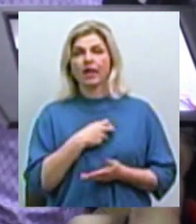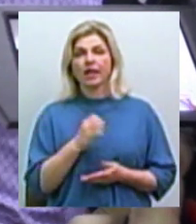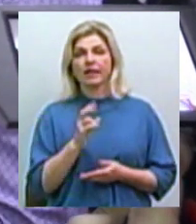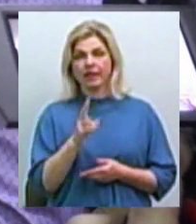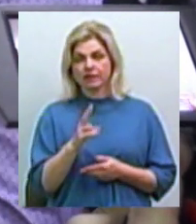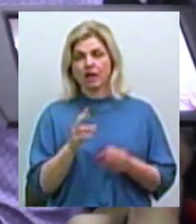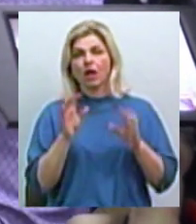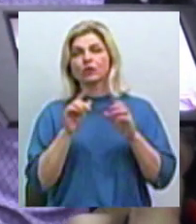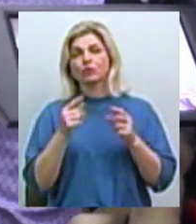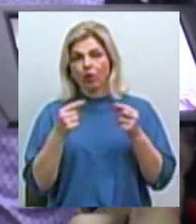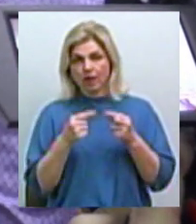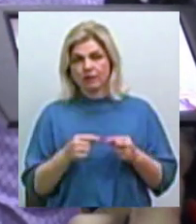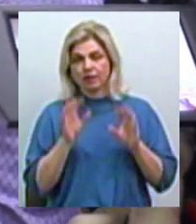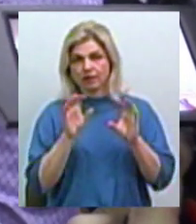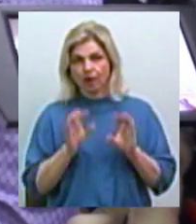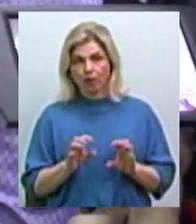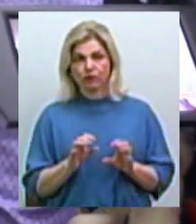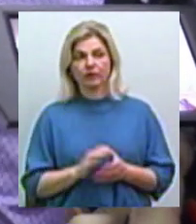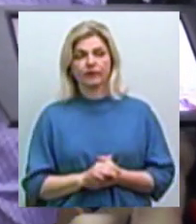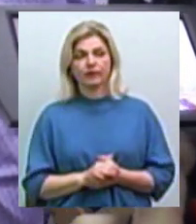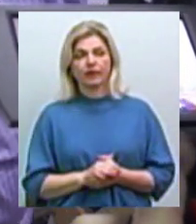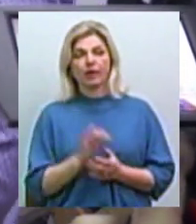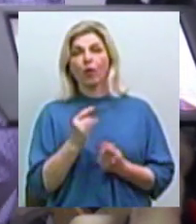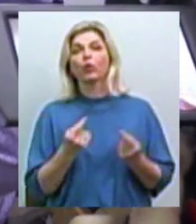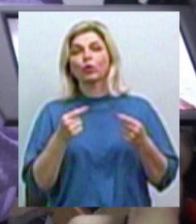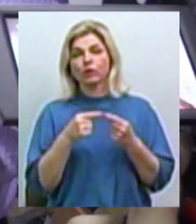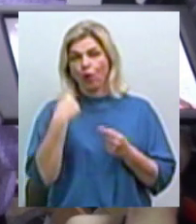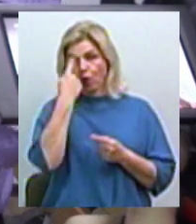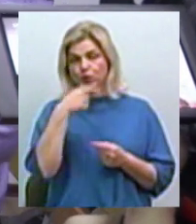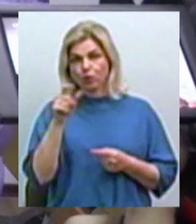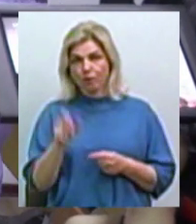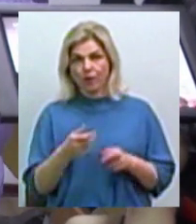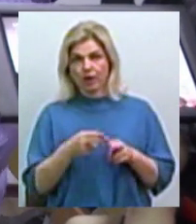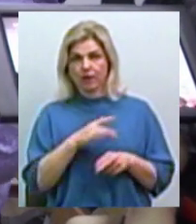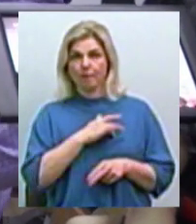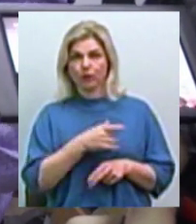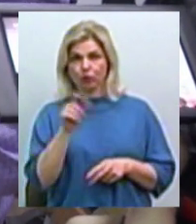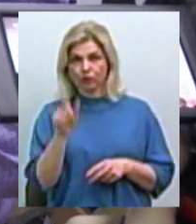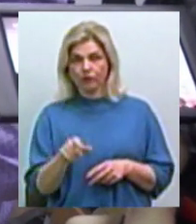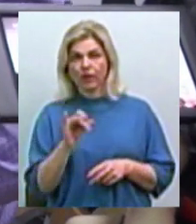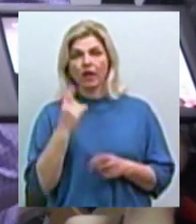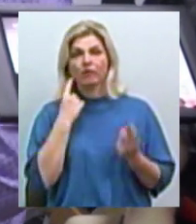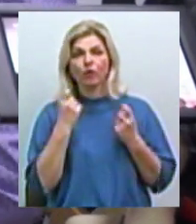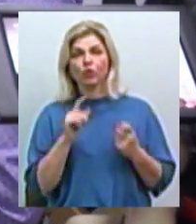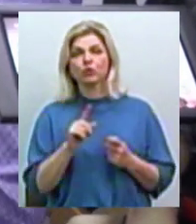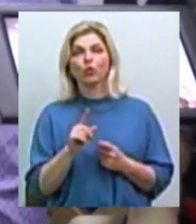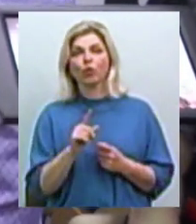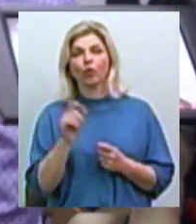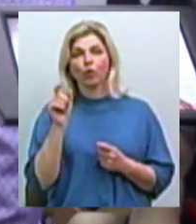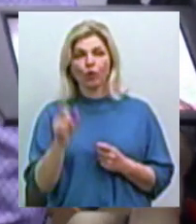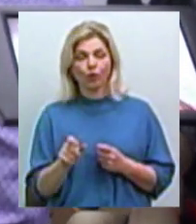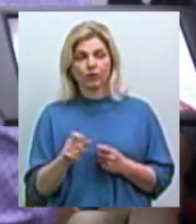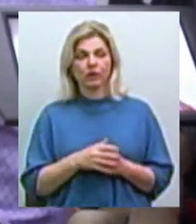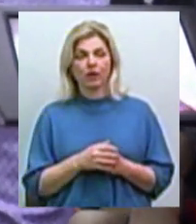КПК України, враховано особу самого підозрюваного, також даних про те, що він підозрюється та обвинувачується в